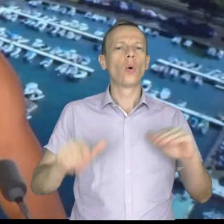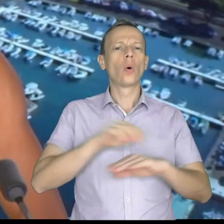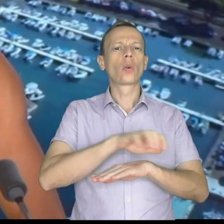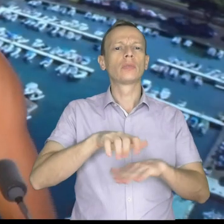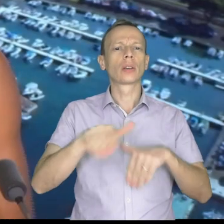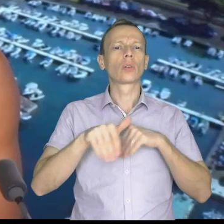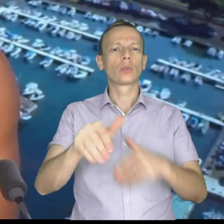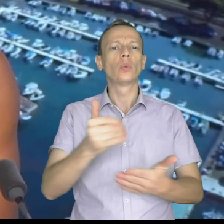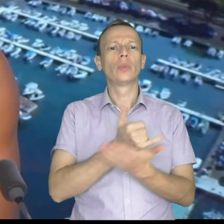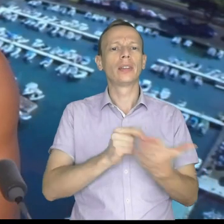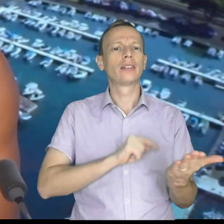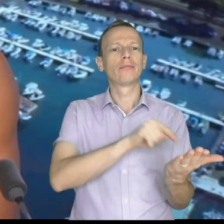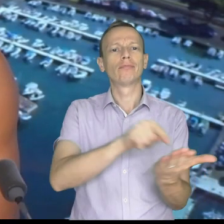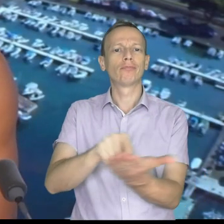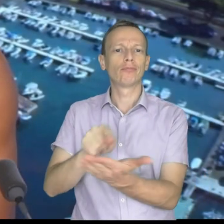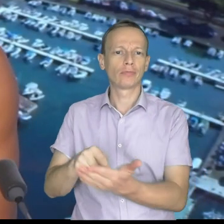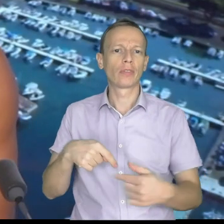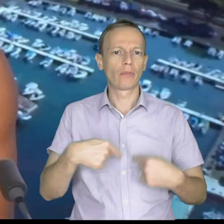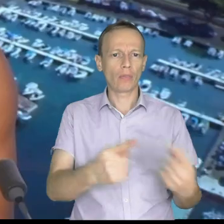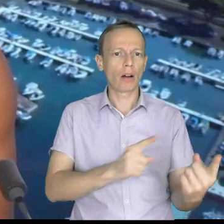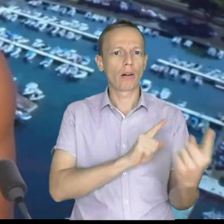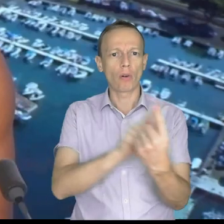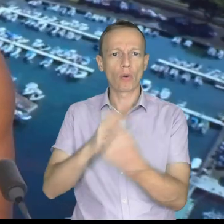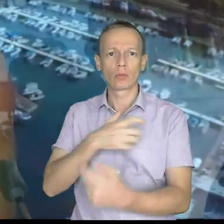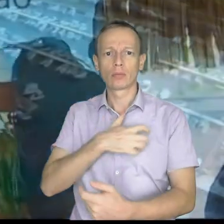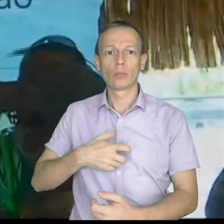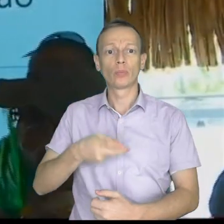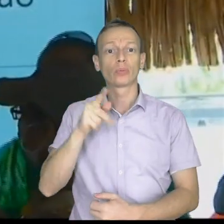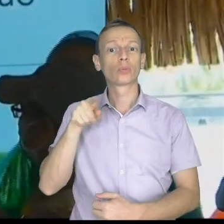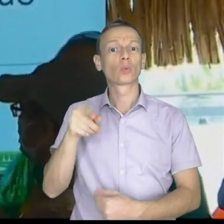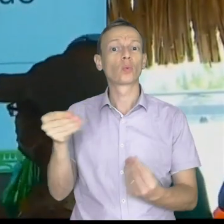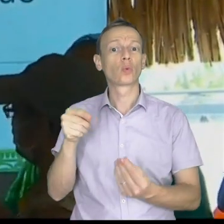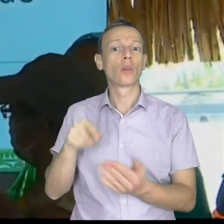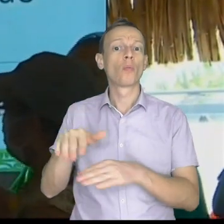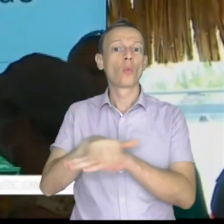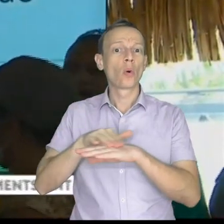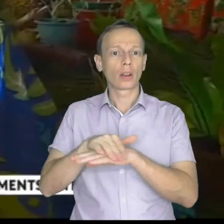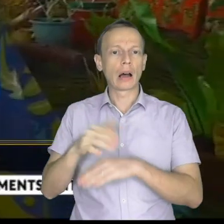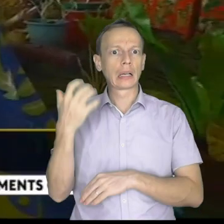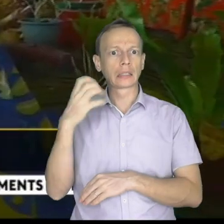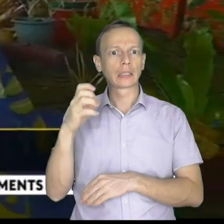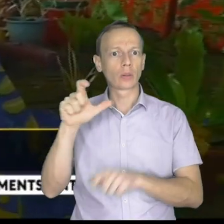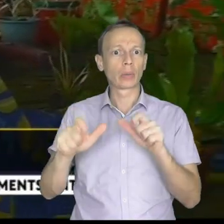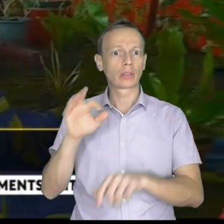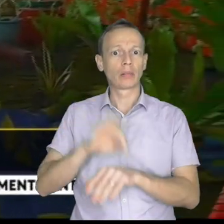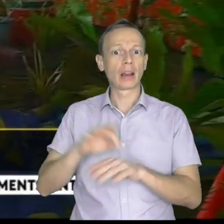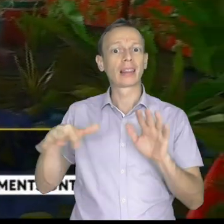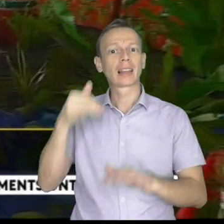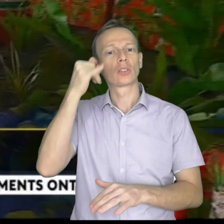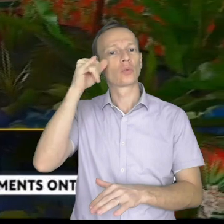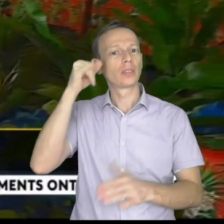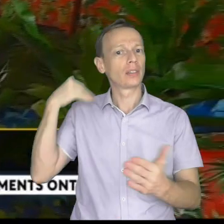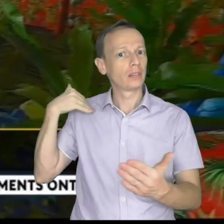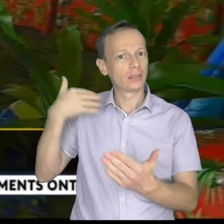sa visite dans les îles à la rencontre des Tavana. Moorea étant l'une des îles les plus touchées par le Covid, 500 cas depuis le 15 juillet.